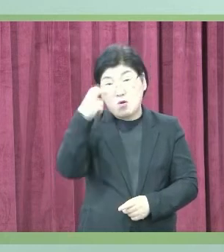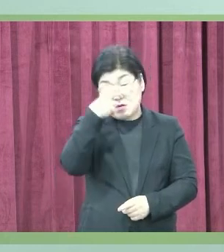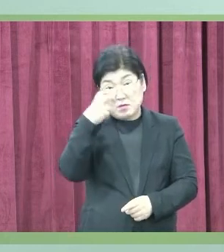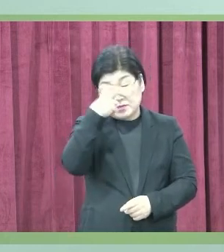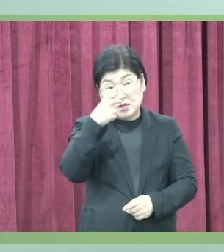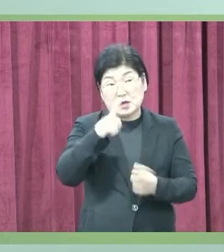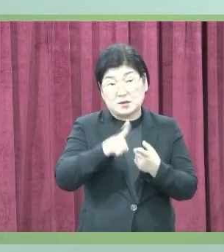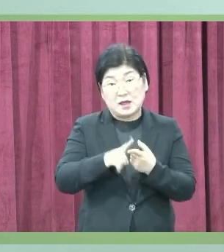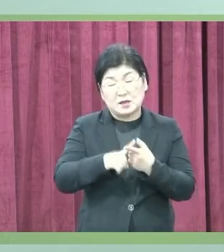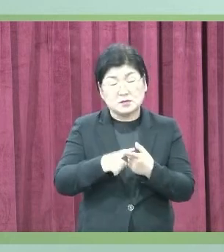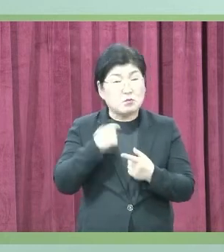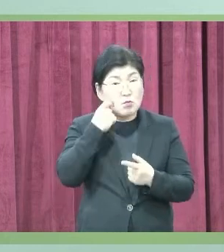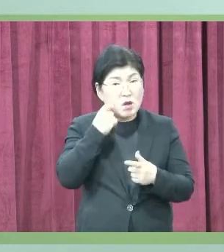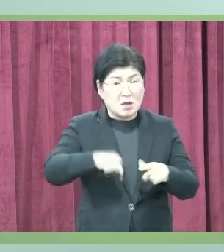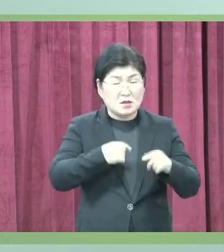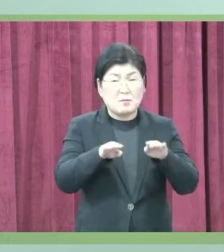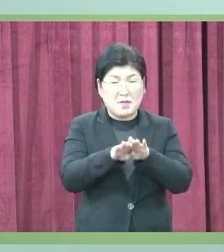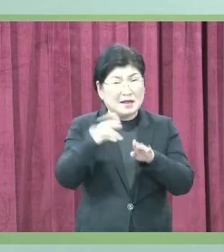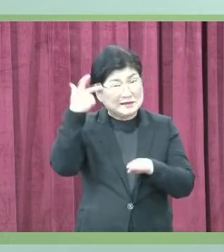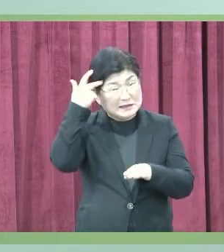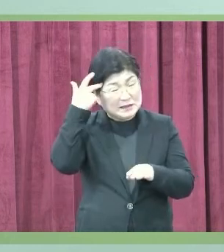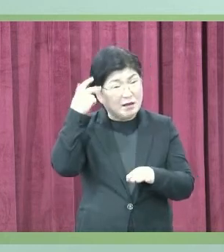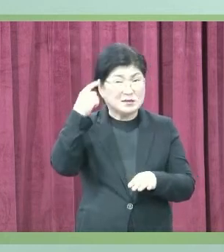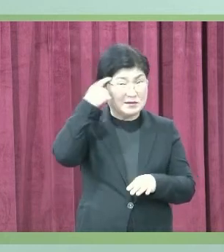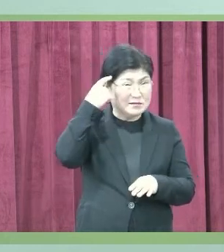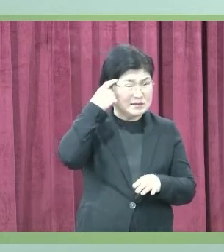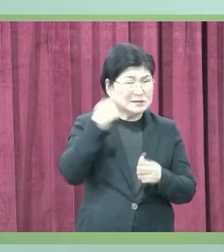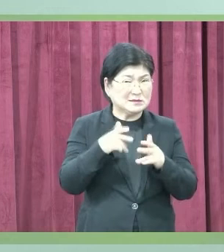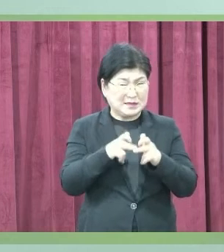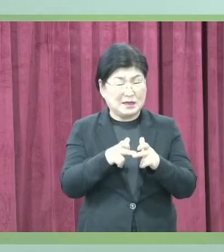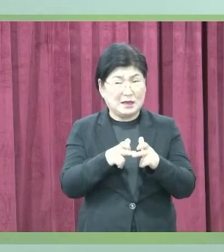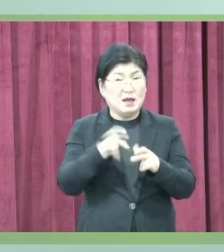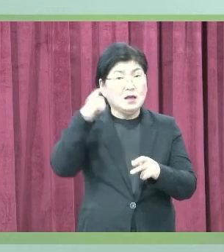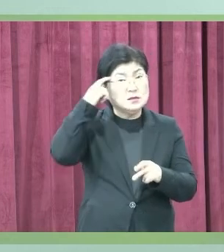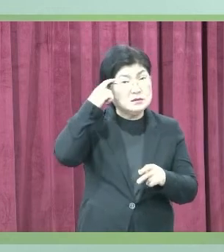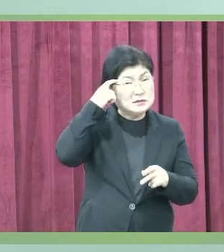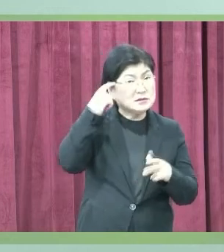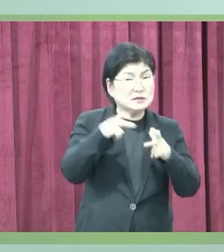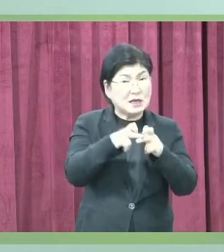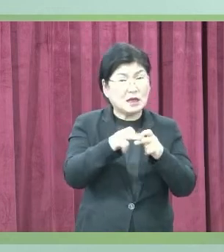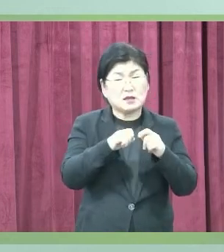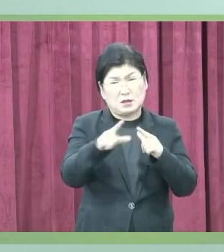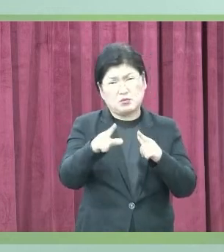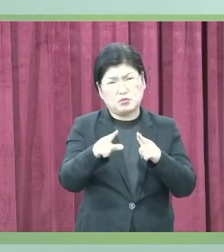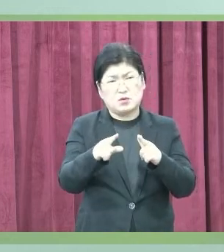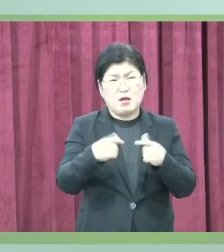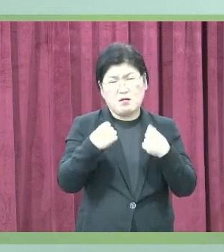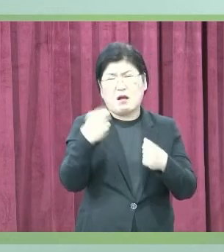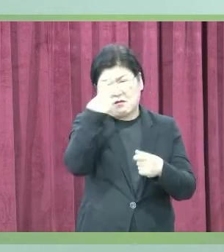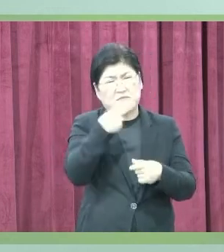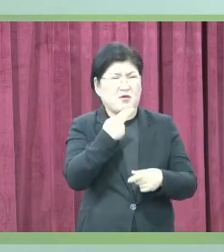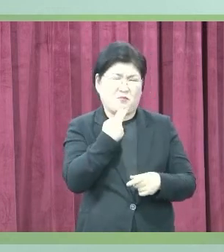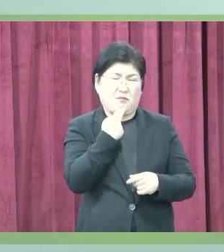현황을 보면 자폐성 장애인, 지적 장애인, 정신장애에서 즉 정신적 장애 유형에서 미수검률이 높은 것을 알 수가